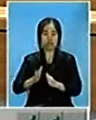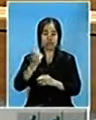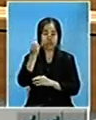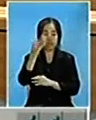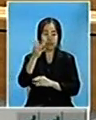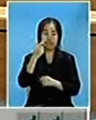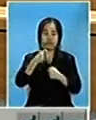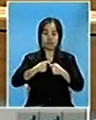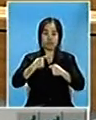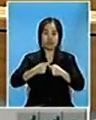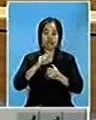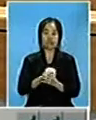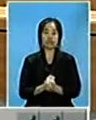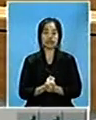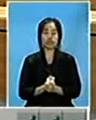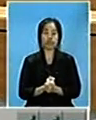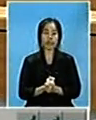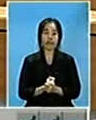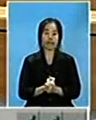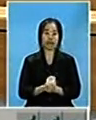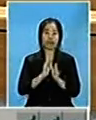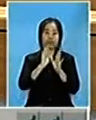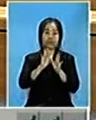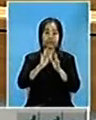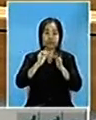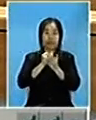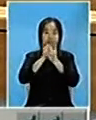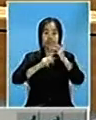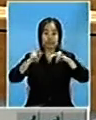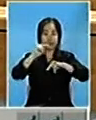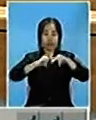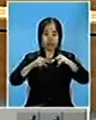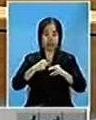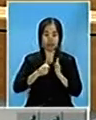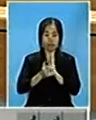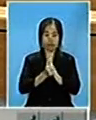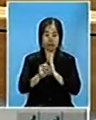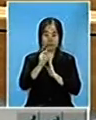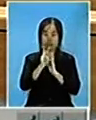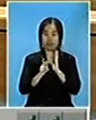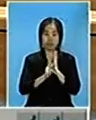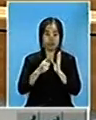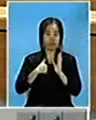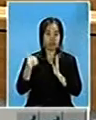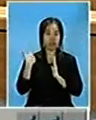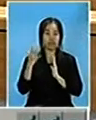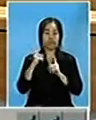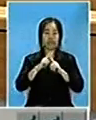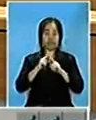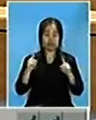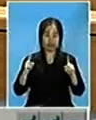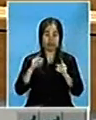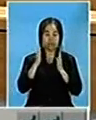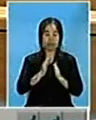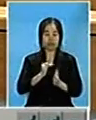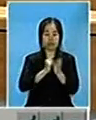จะอยู่ได้อย่างไรอันนี้ก็ต้องพิจารณาผมไม่ใช่นักกฎหมายแต่ผมคิดว่าความถูกต้องทุกคนก็ช